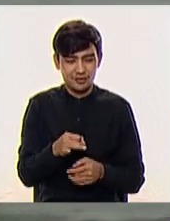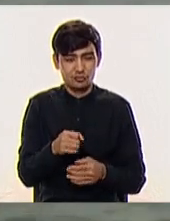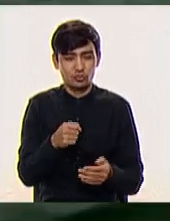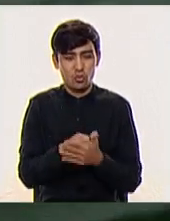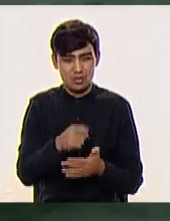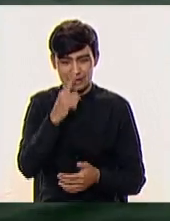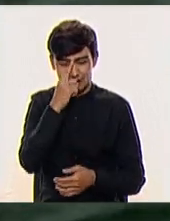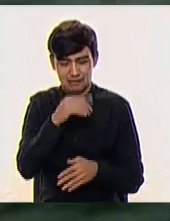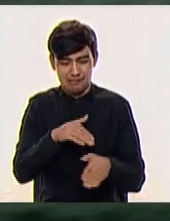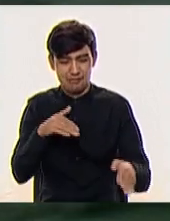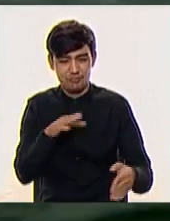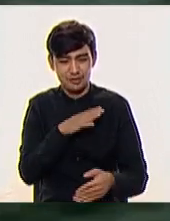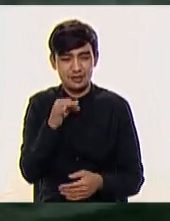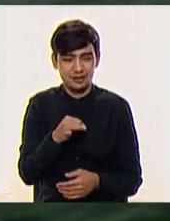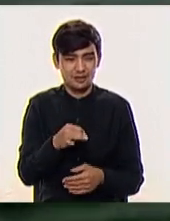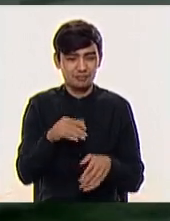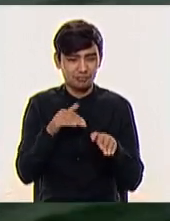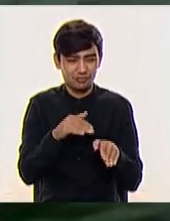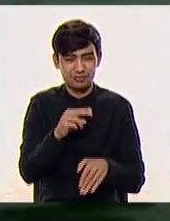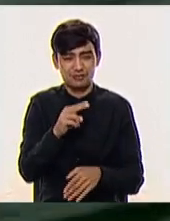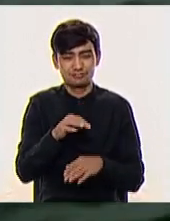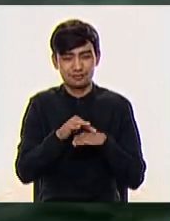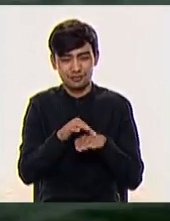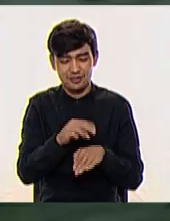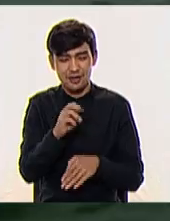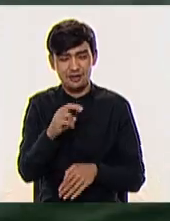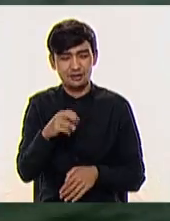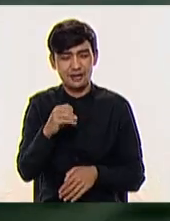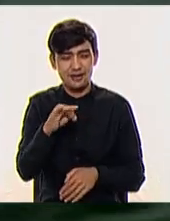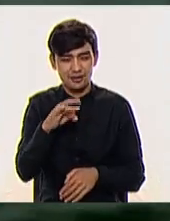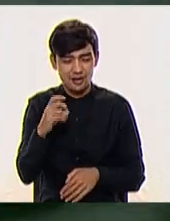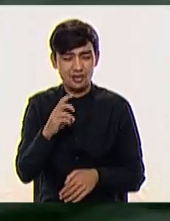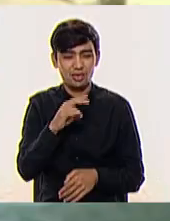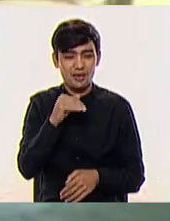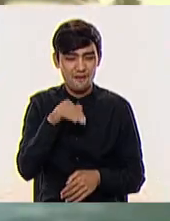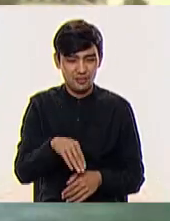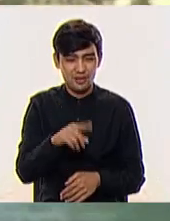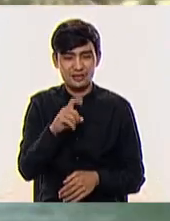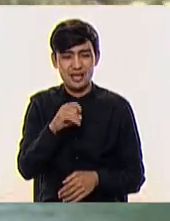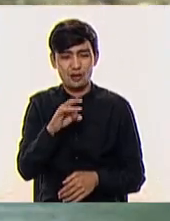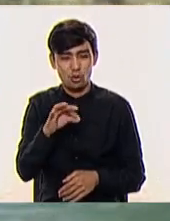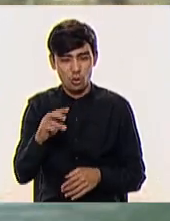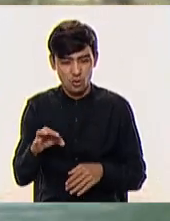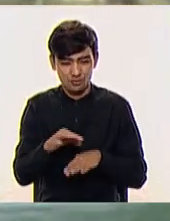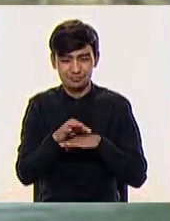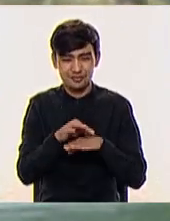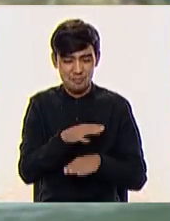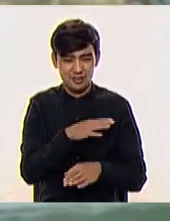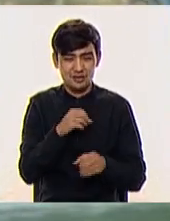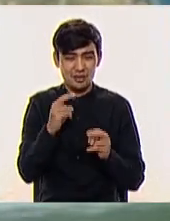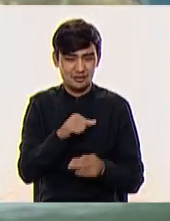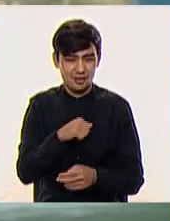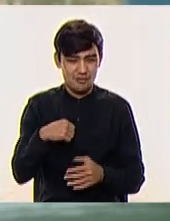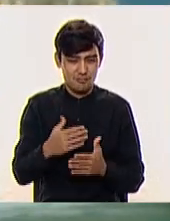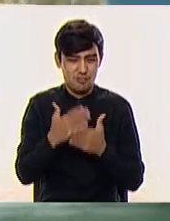до Индии. В заторе контейнеровозы, нефтяные танкеры, балкеры, перевозящие зерно. Суэцкий канал – один из самых